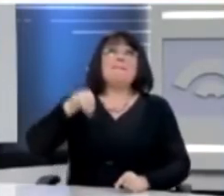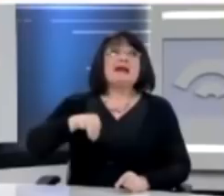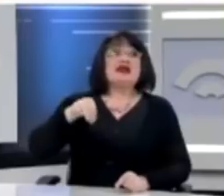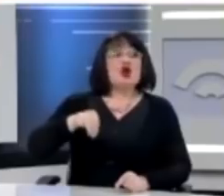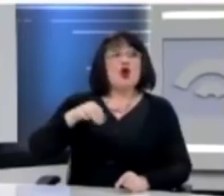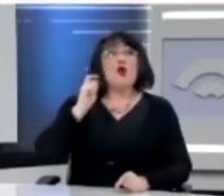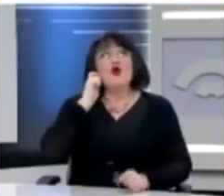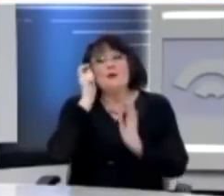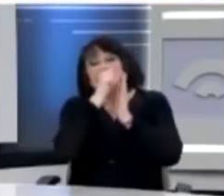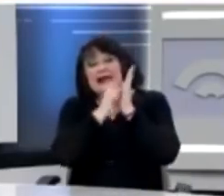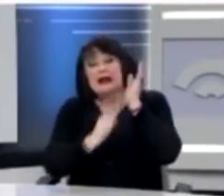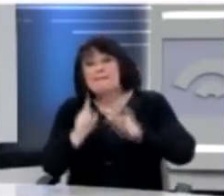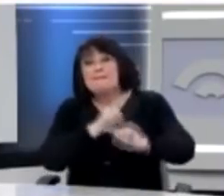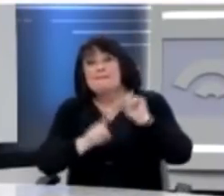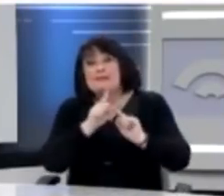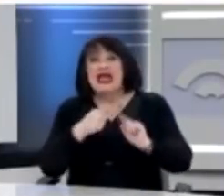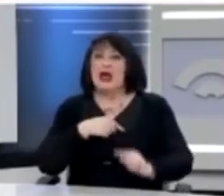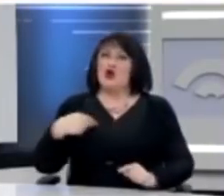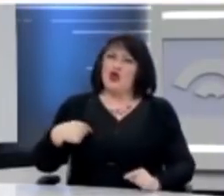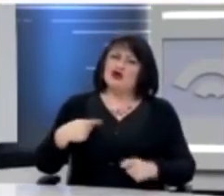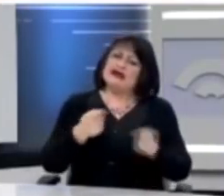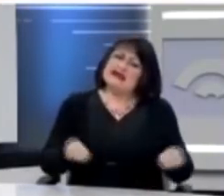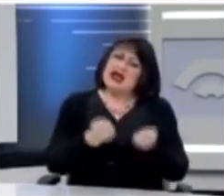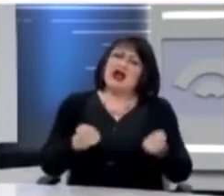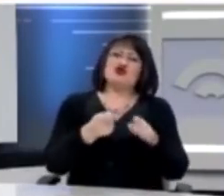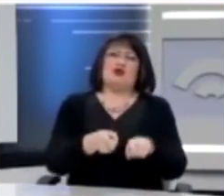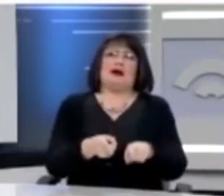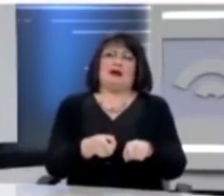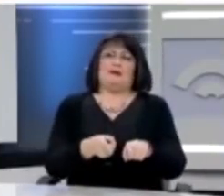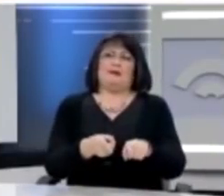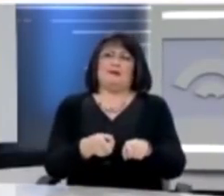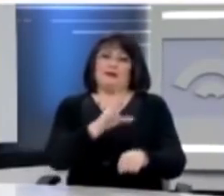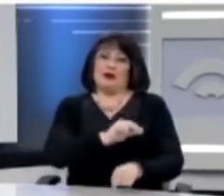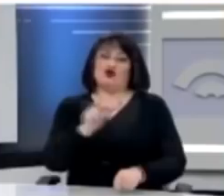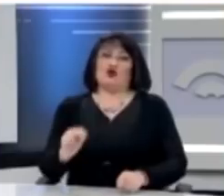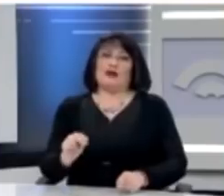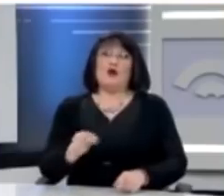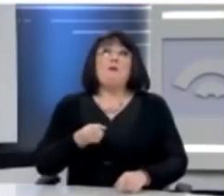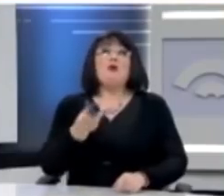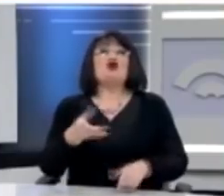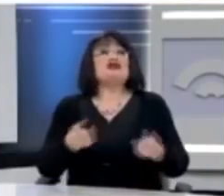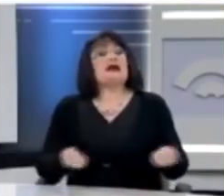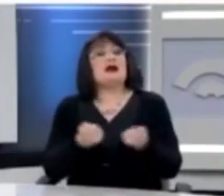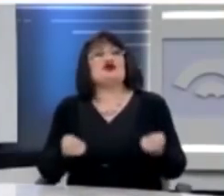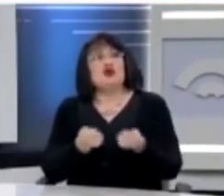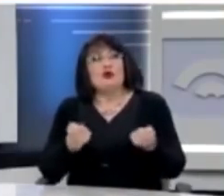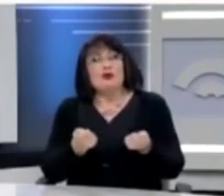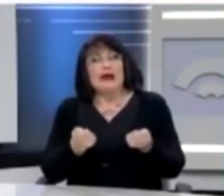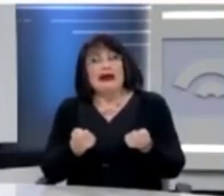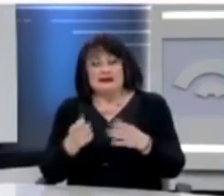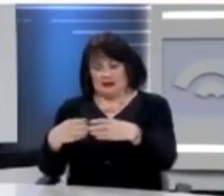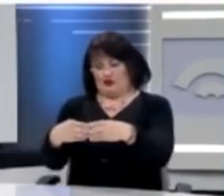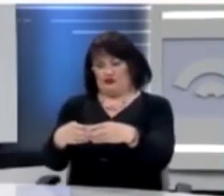Συνδικαλιστικών Οργανώσεων, έτσι ζητάτε και των εργοδοτών. Ο αριθμός των εργαζομένων που έχει μια